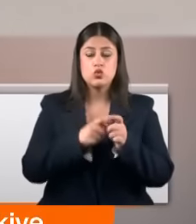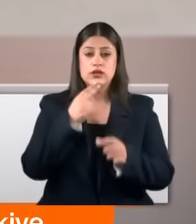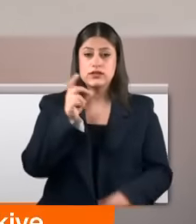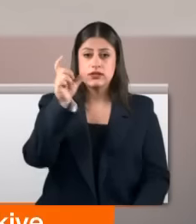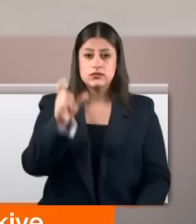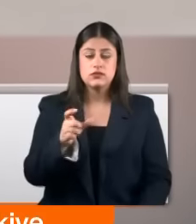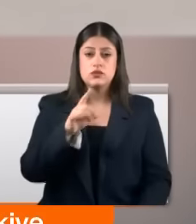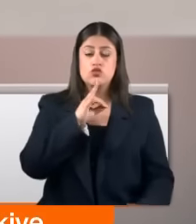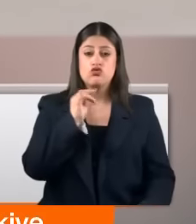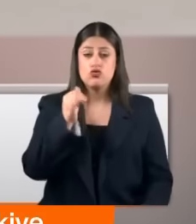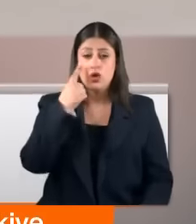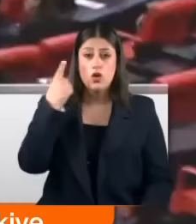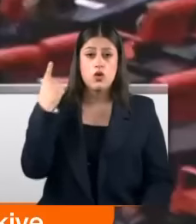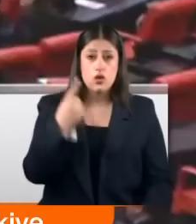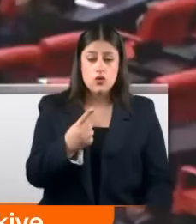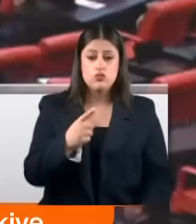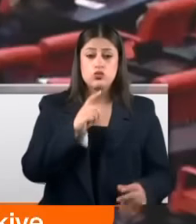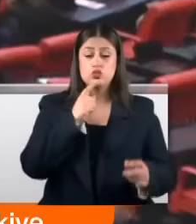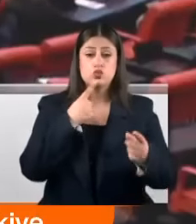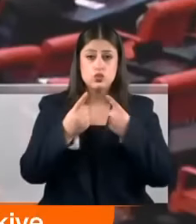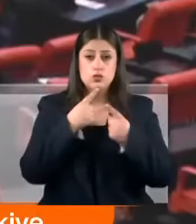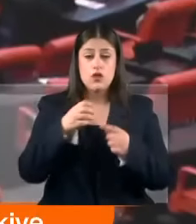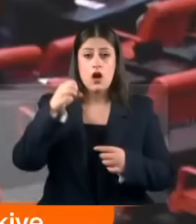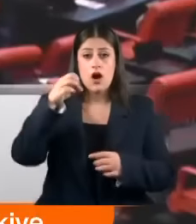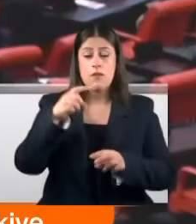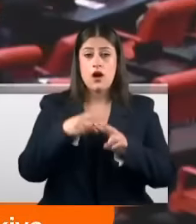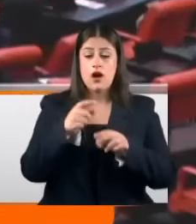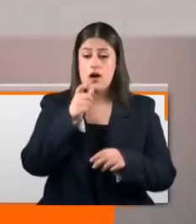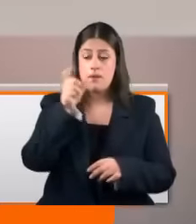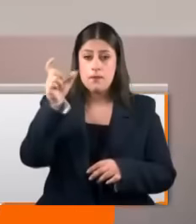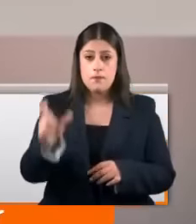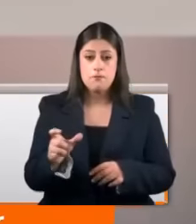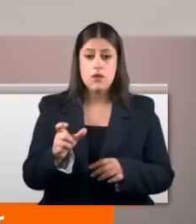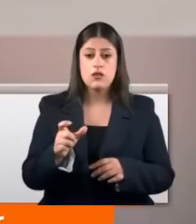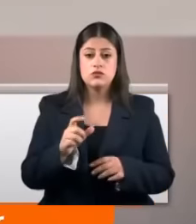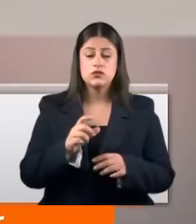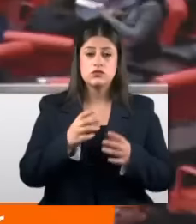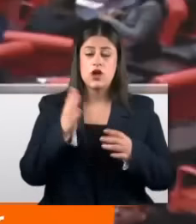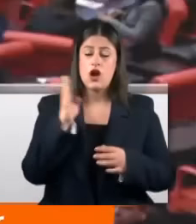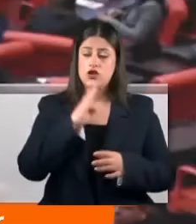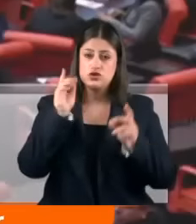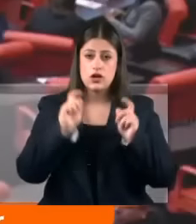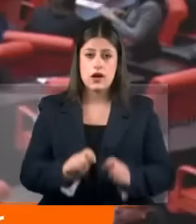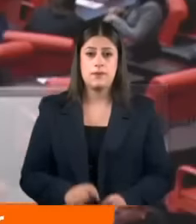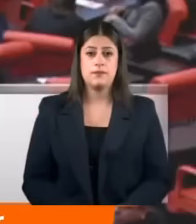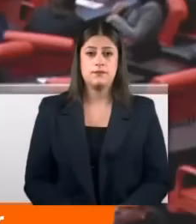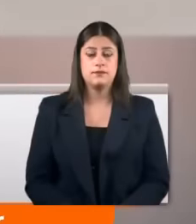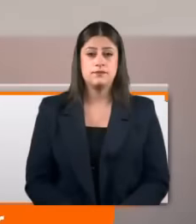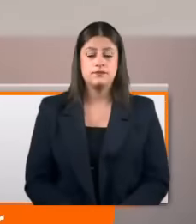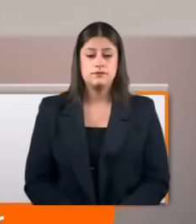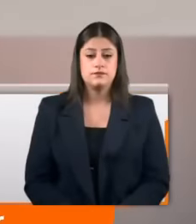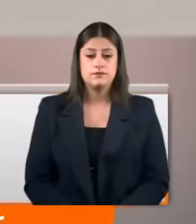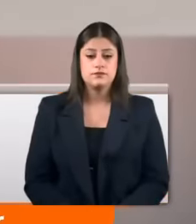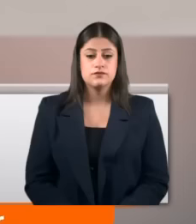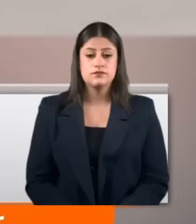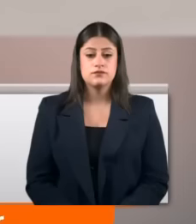Koçyiğit'in hakarete varan sözlerine AK Partili Ahmet Zembilci sert çıktı. Bizi tehdit etmeyin. O tehdide karşı